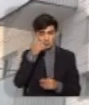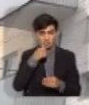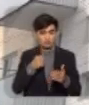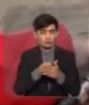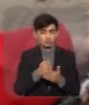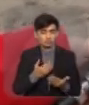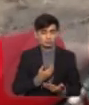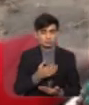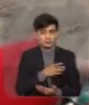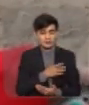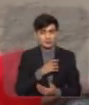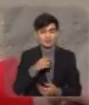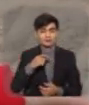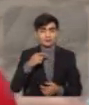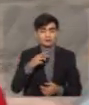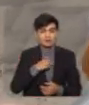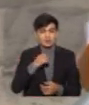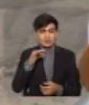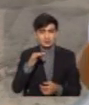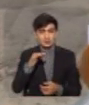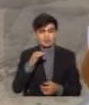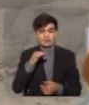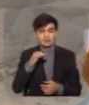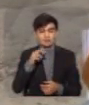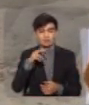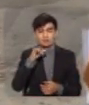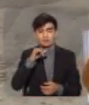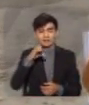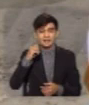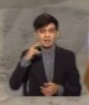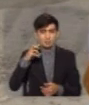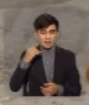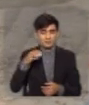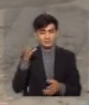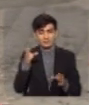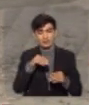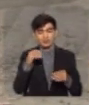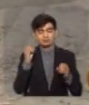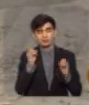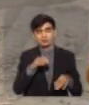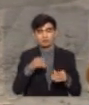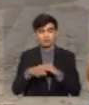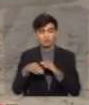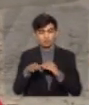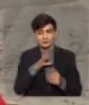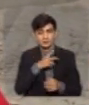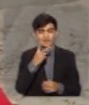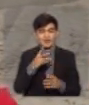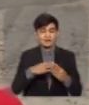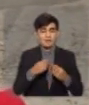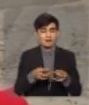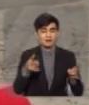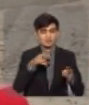тұрған. Я и на нашей площадке Дюсенбинова осталась. Бұл үйді бәрі тастап кете бастады, соңында тек екі ақ отбасы ғана